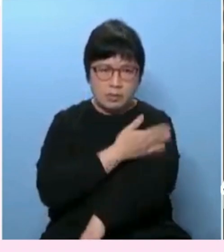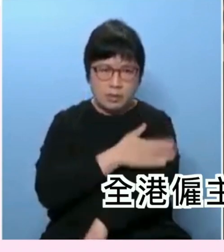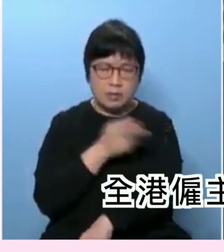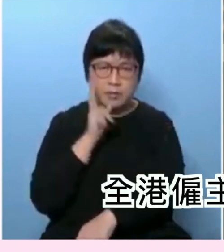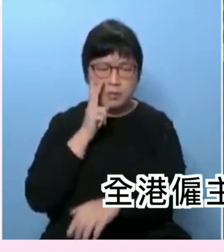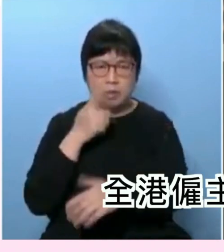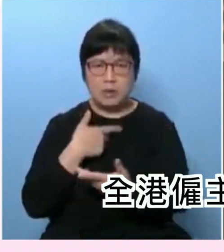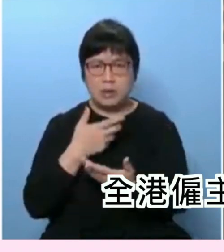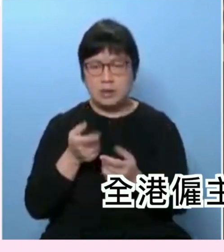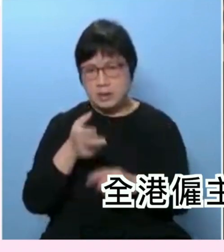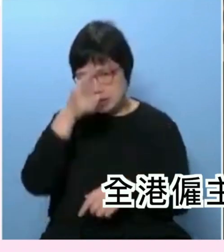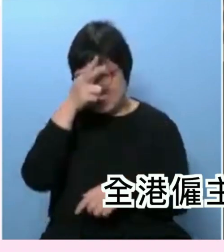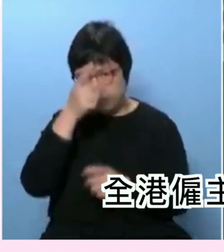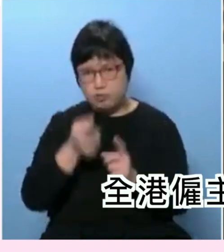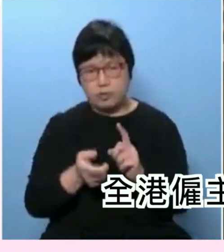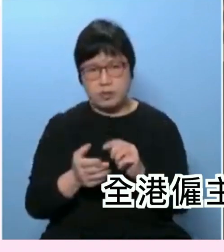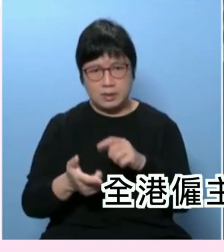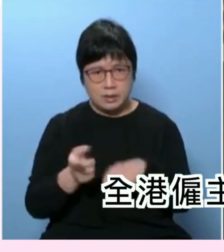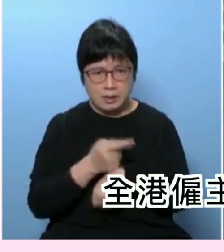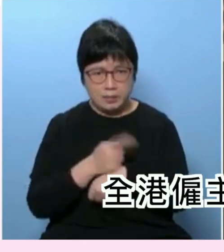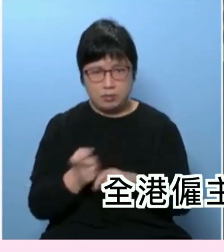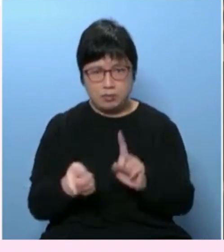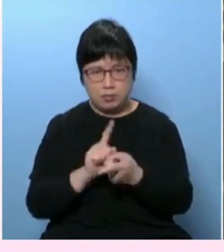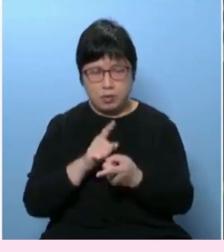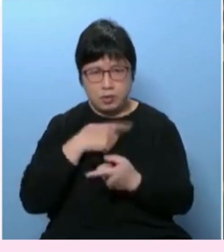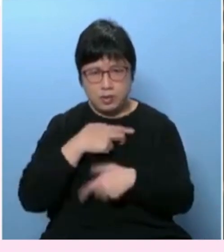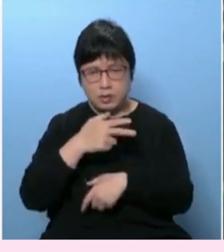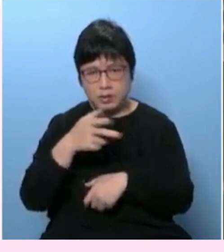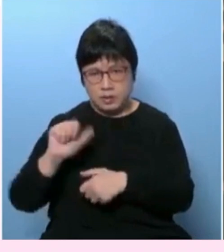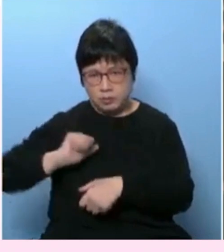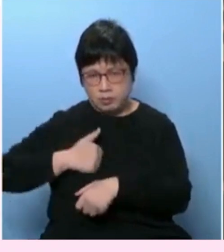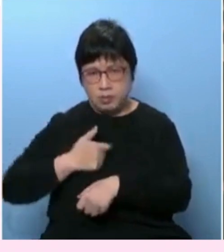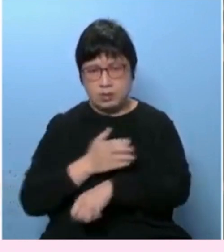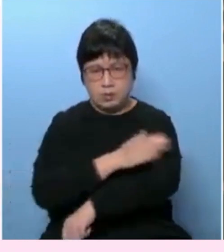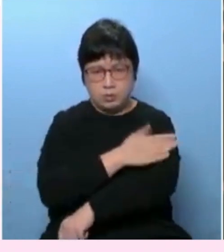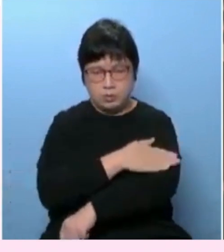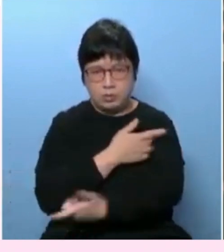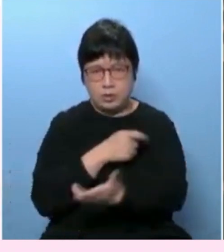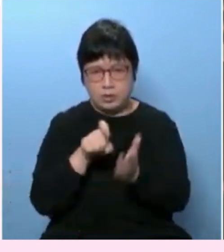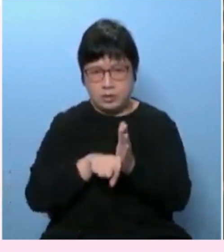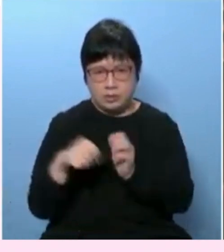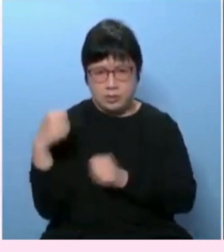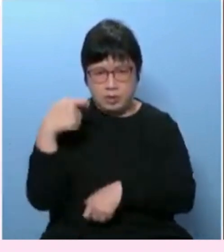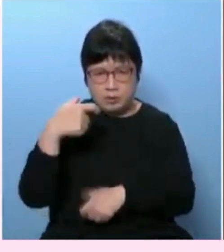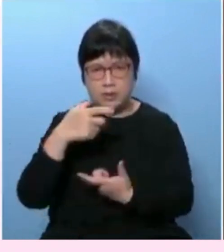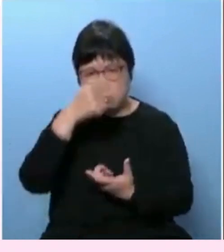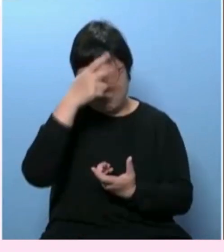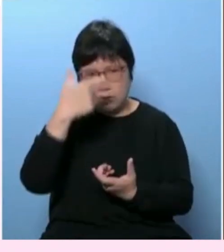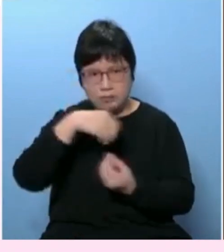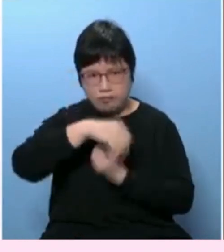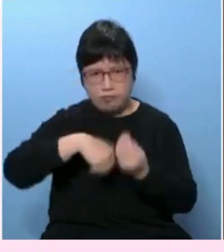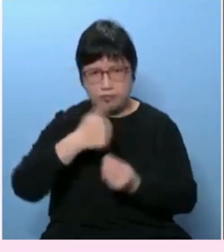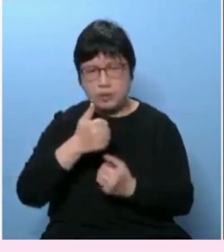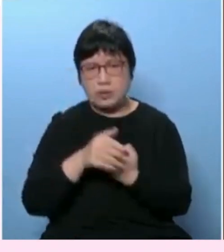暫代全港僱主及僱員向強積金計劃供款的建議，以確保公帑運用得宜。謝謝主席。 財經